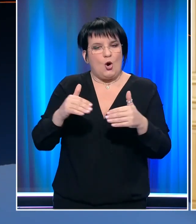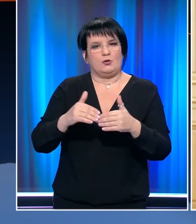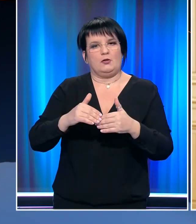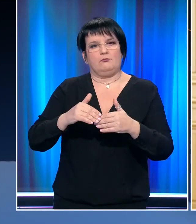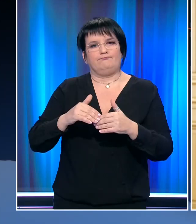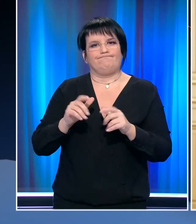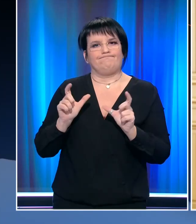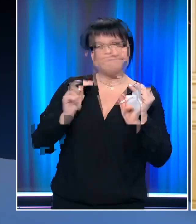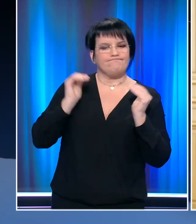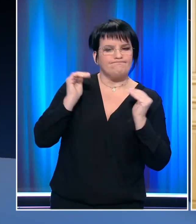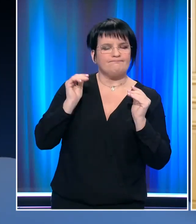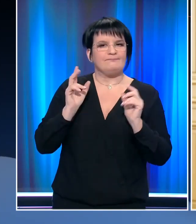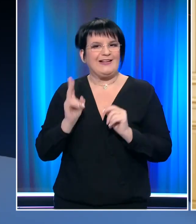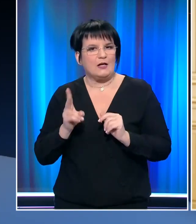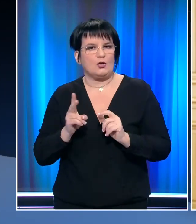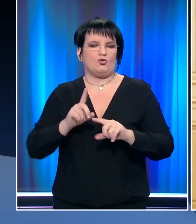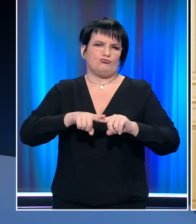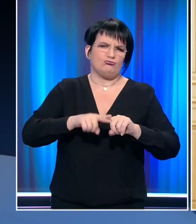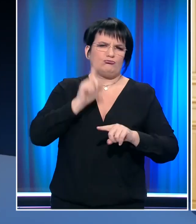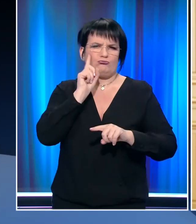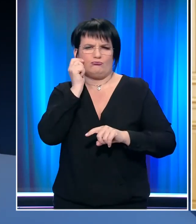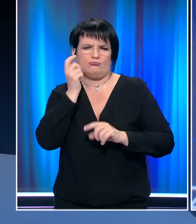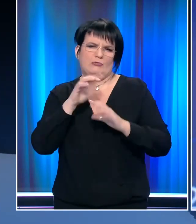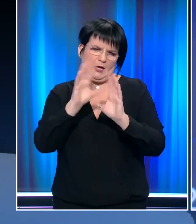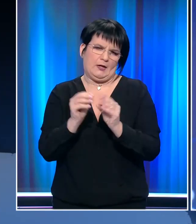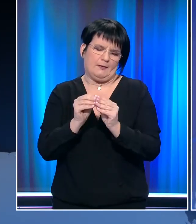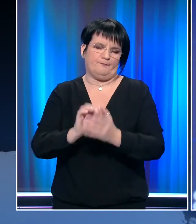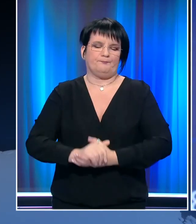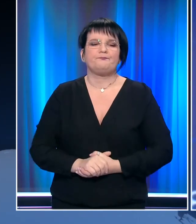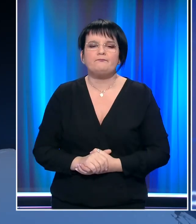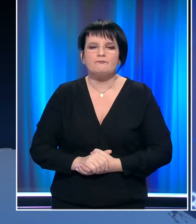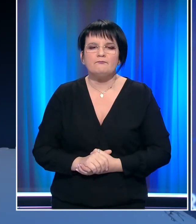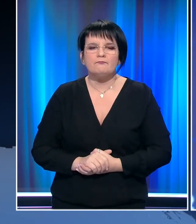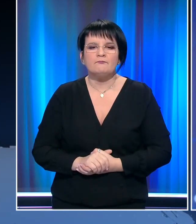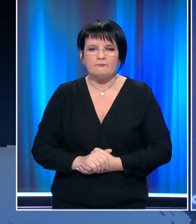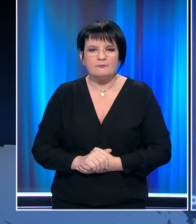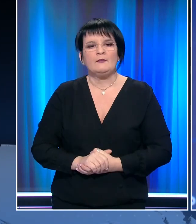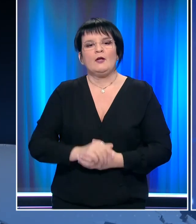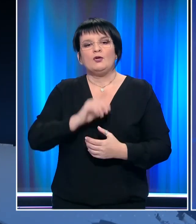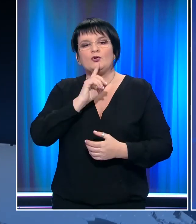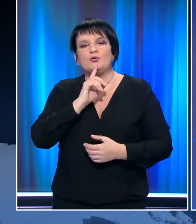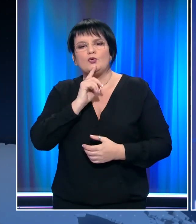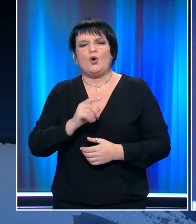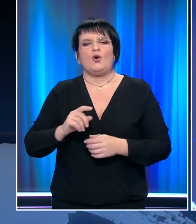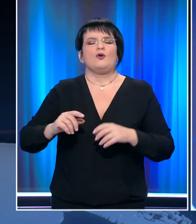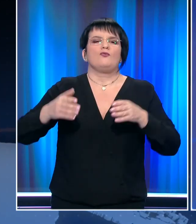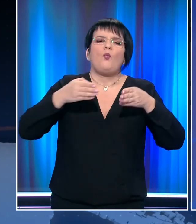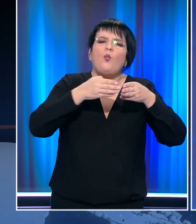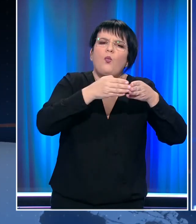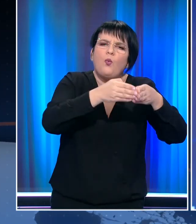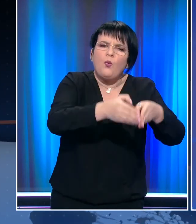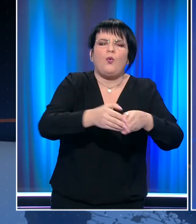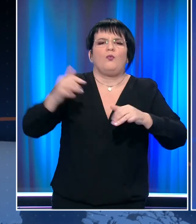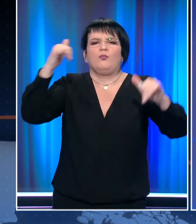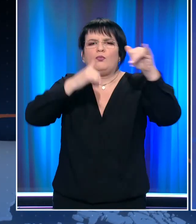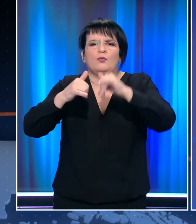περιπέτειας για κάθε Ελληνίδα και για κάθε Έλληνα. Σε πλήρη απομόνωση από αέρα και θάλασσα είναι η Βρετανία, καθώς πάνω